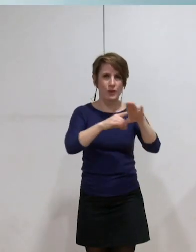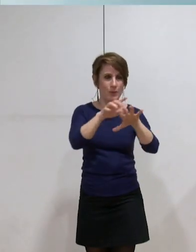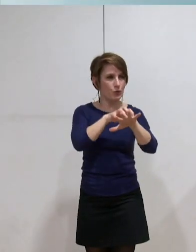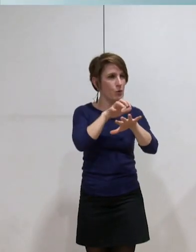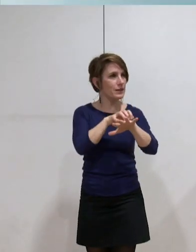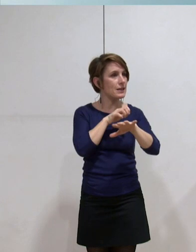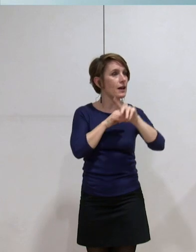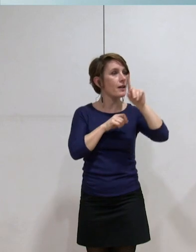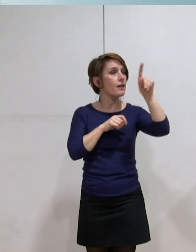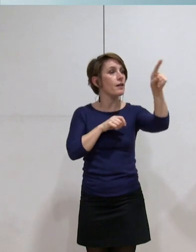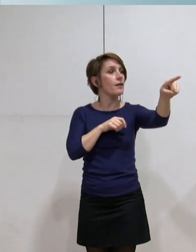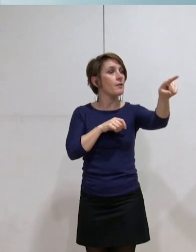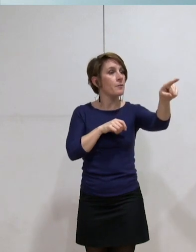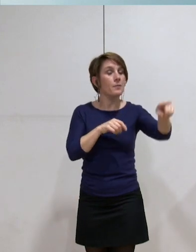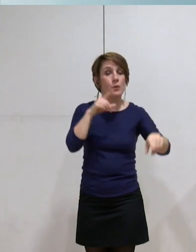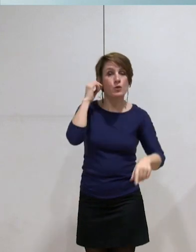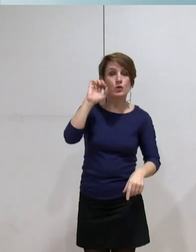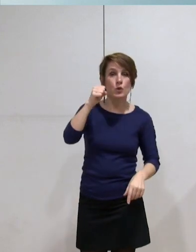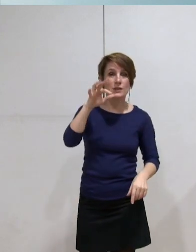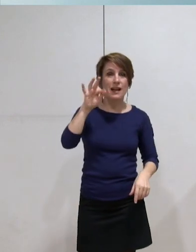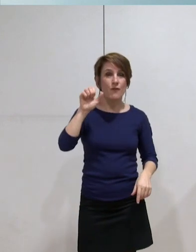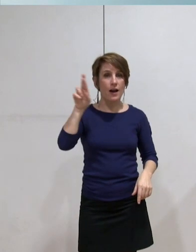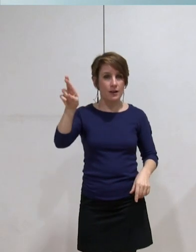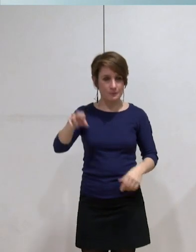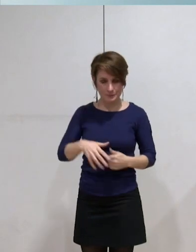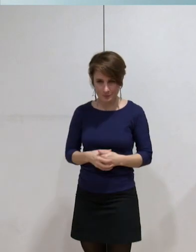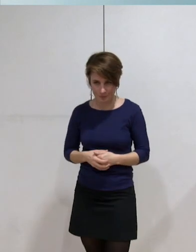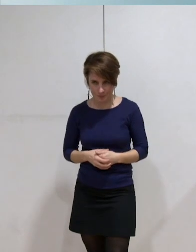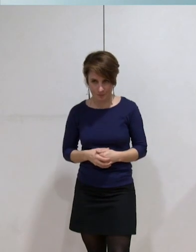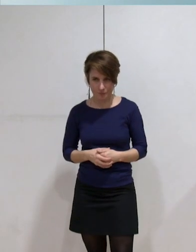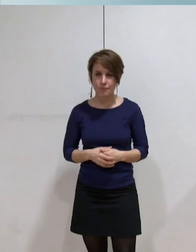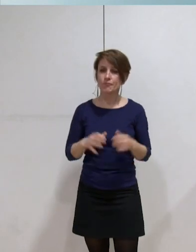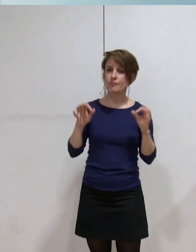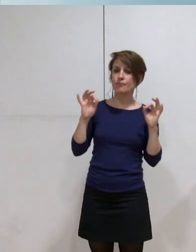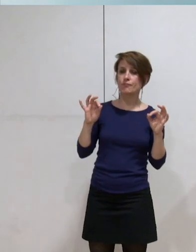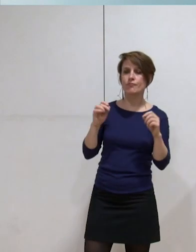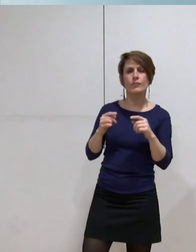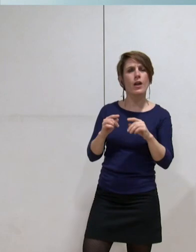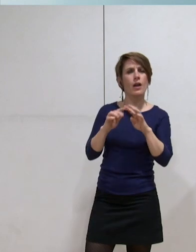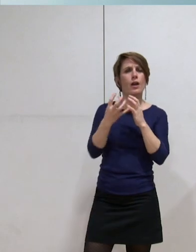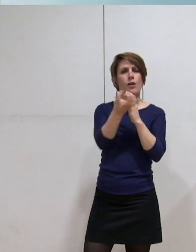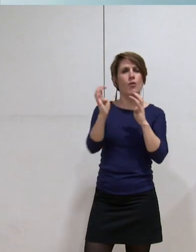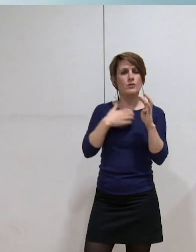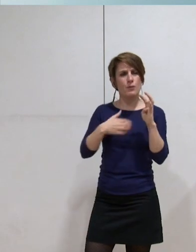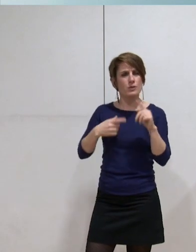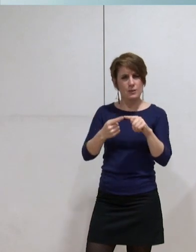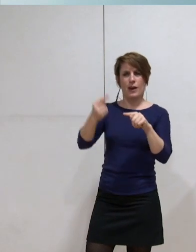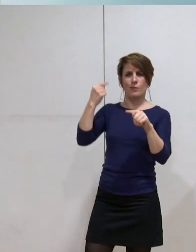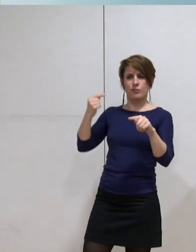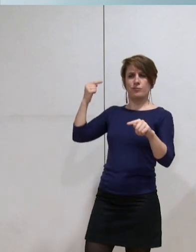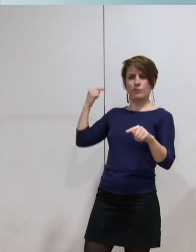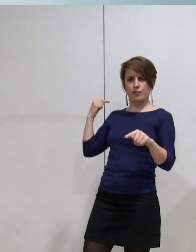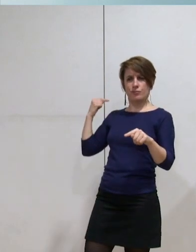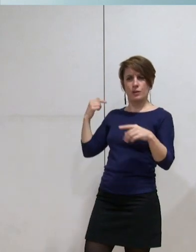Monsieur Safar c'est un rapport indirect on avait eu il y a deux Conseils Municipaux une intervention d'un